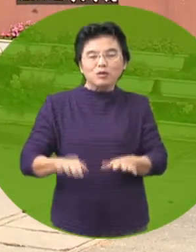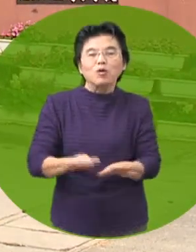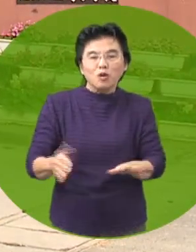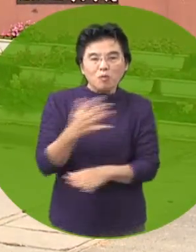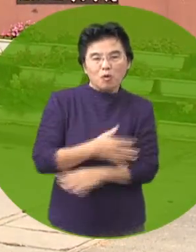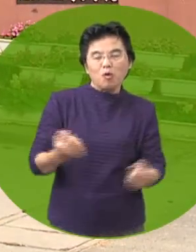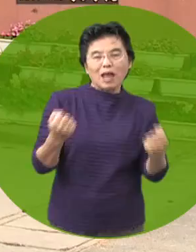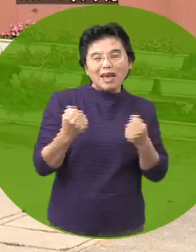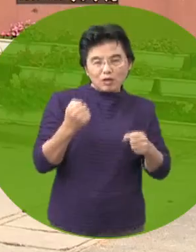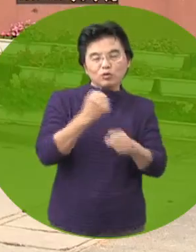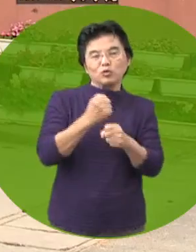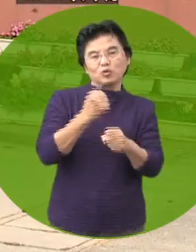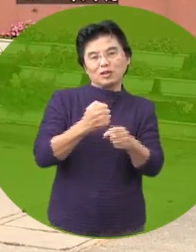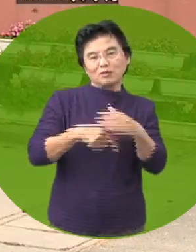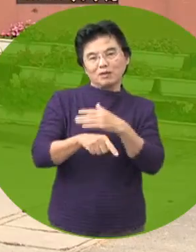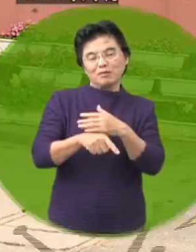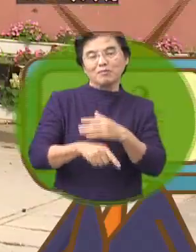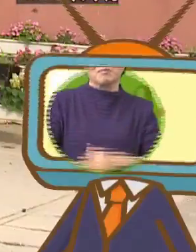です。